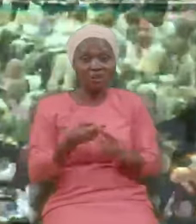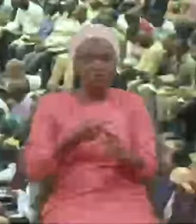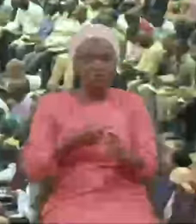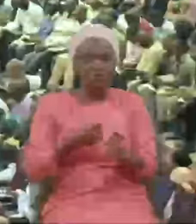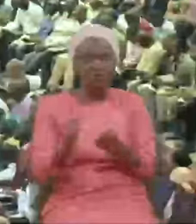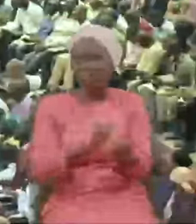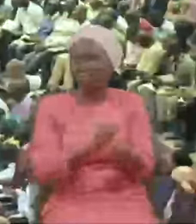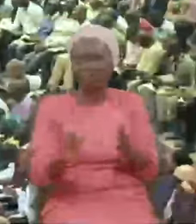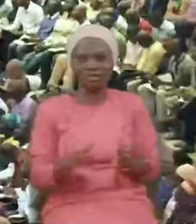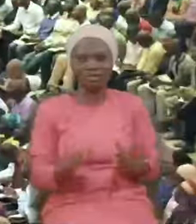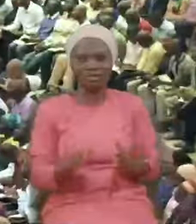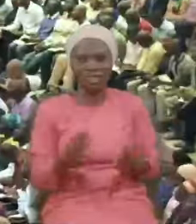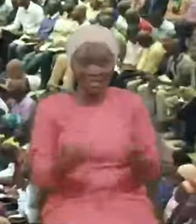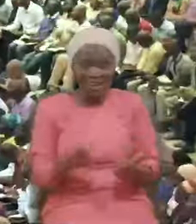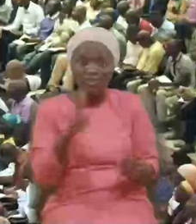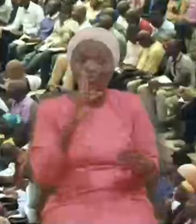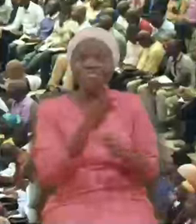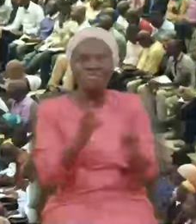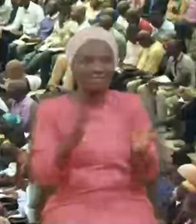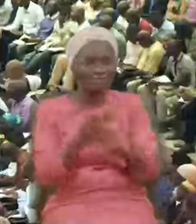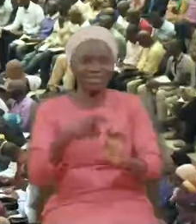affranchi. Je dis, vous êtes affranchi.